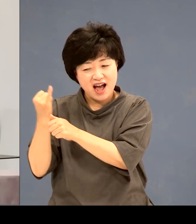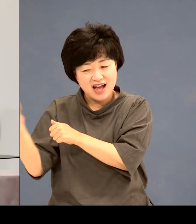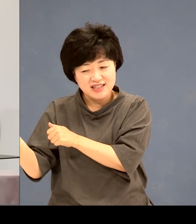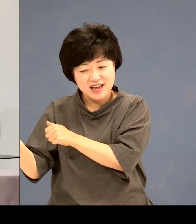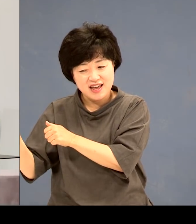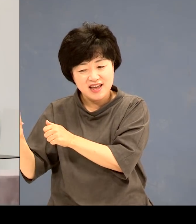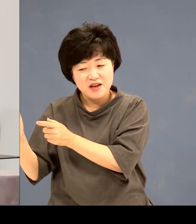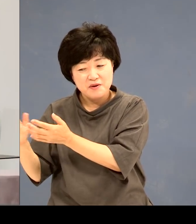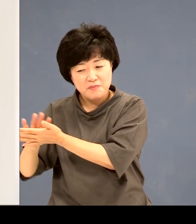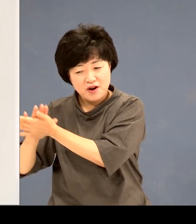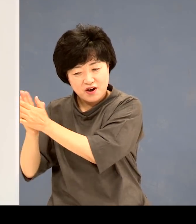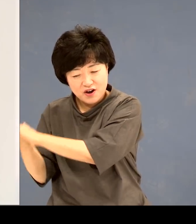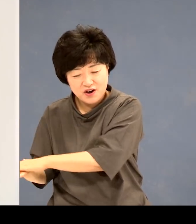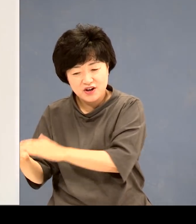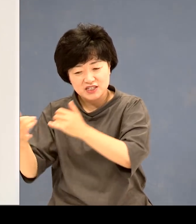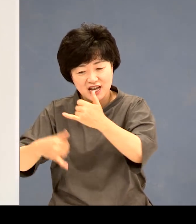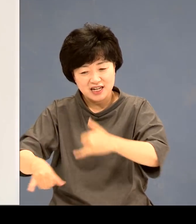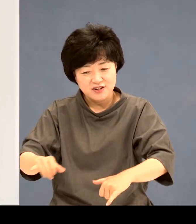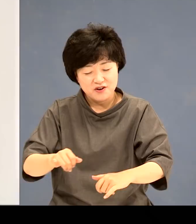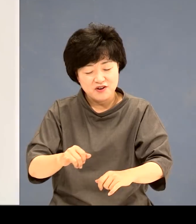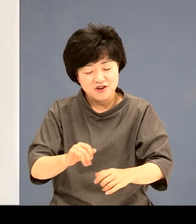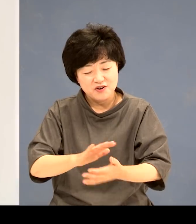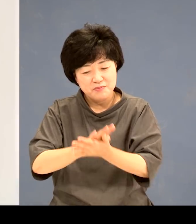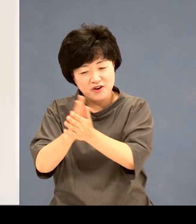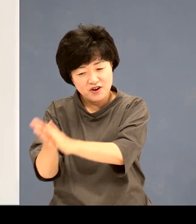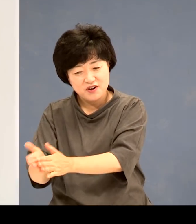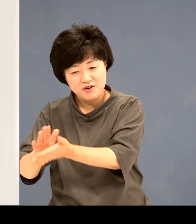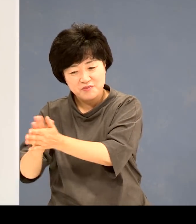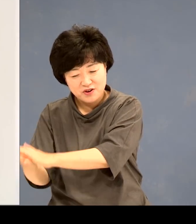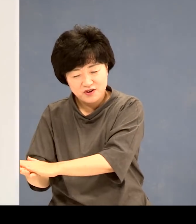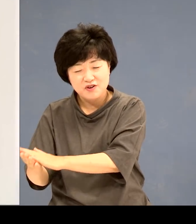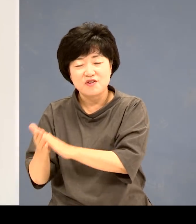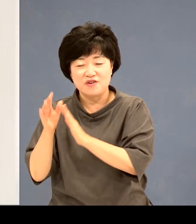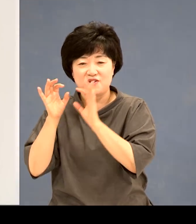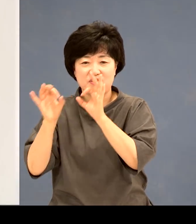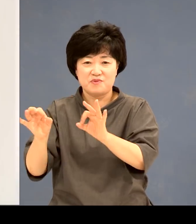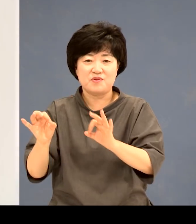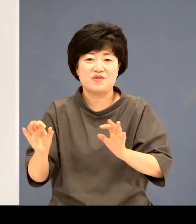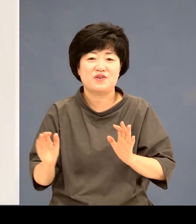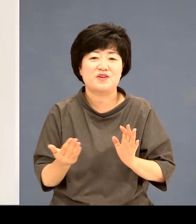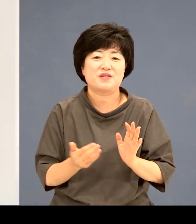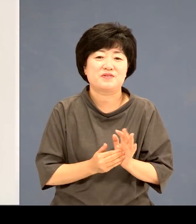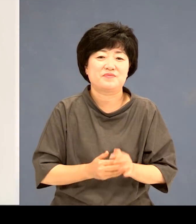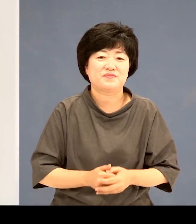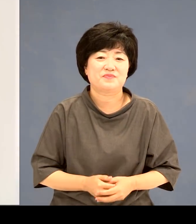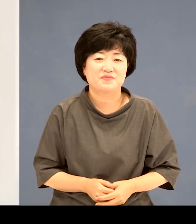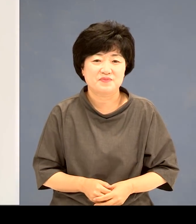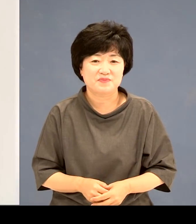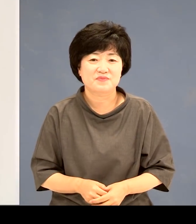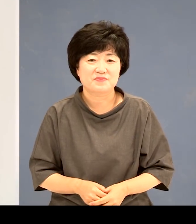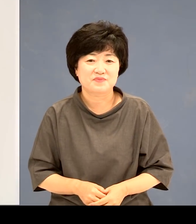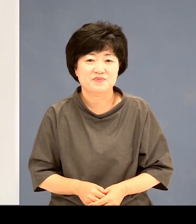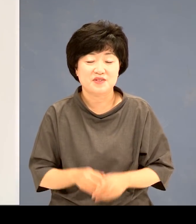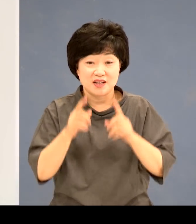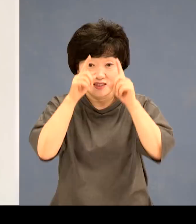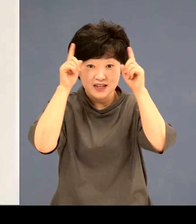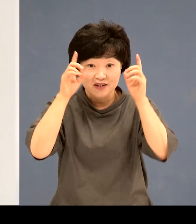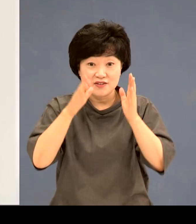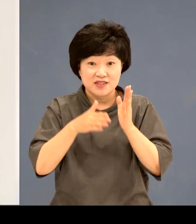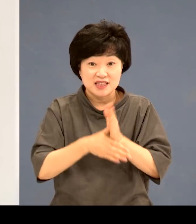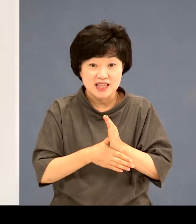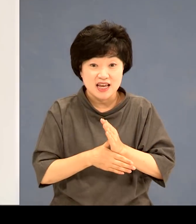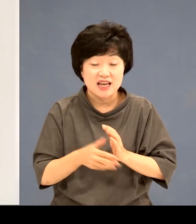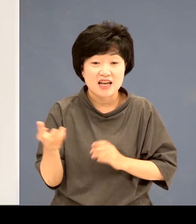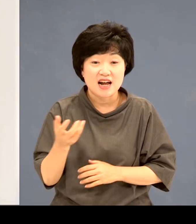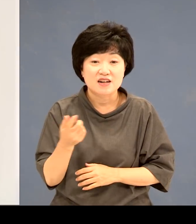있고 그분의 임재 안에 거하고 하나님의 음성을 듣고 그분의 영으로 인도함을 받으면 하나님께서 하나님의 방법으로 저의 아내의